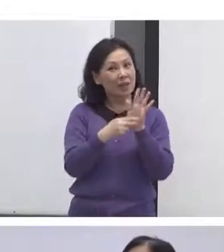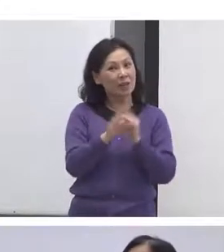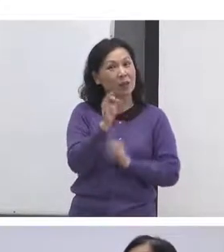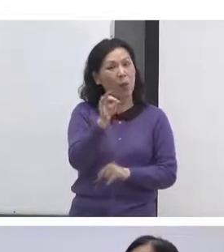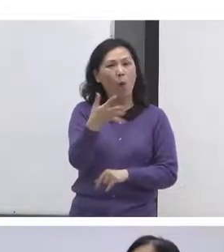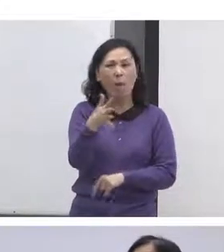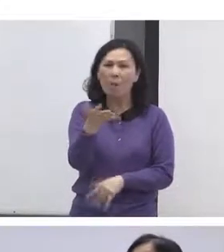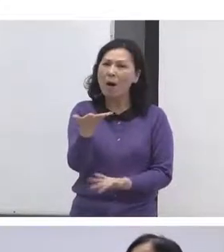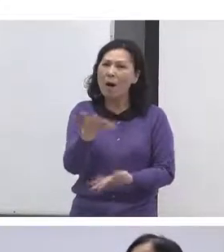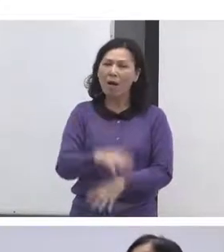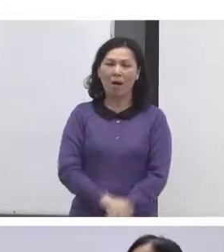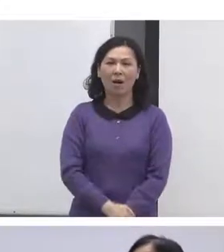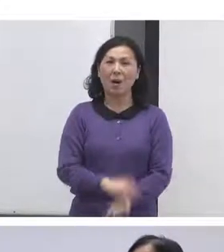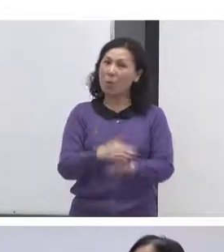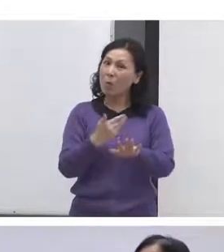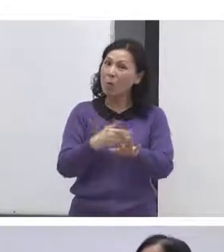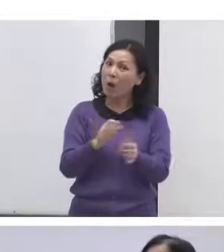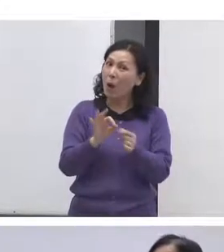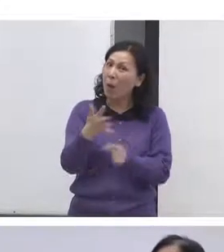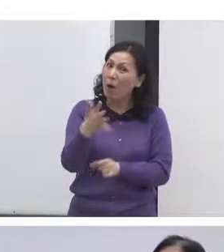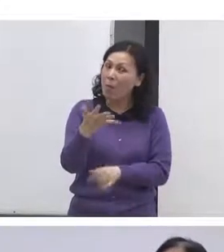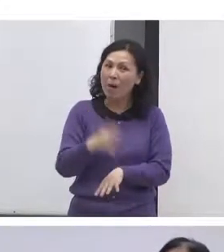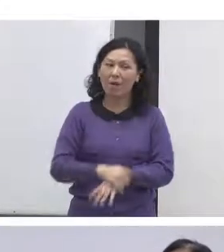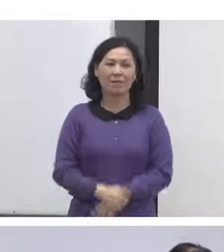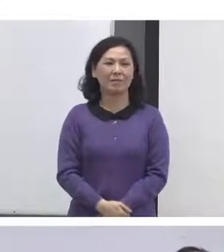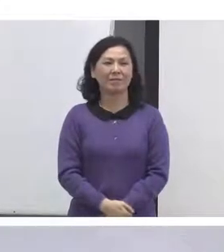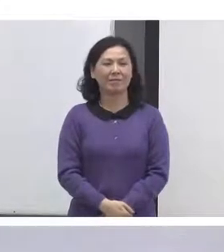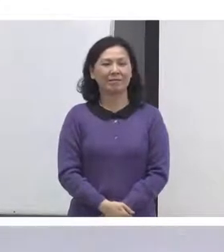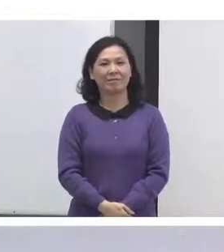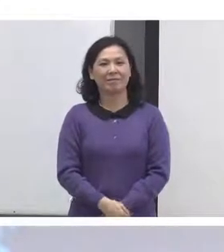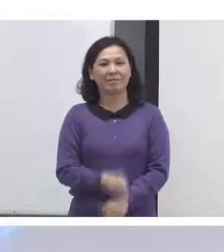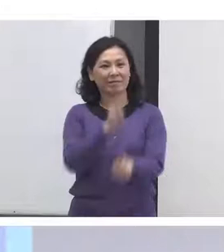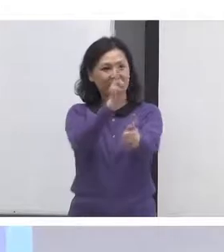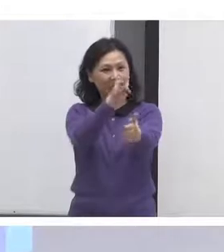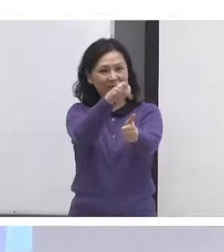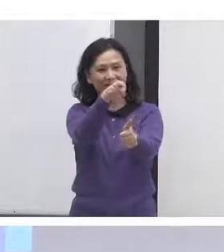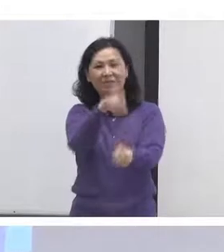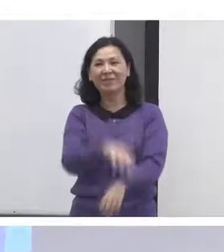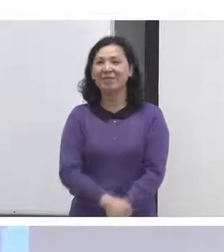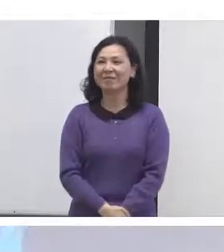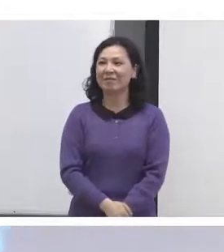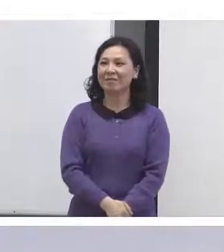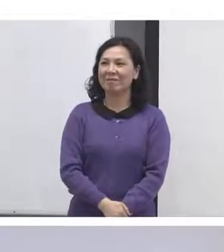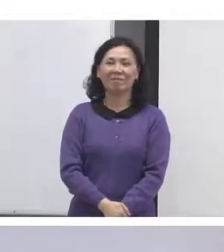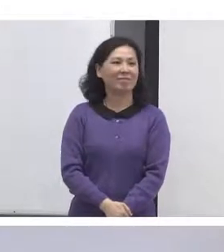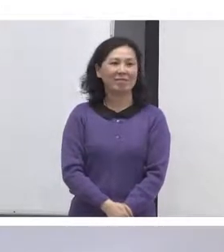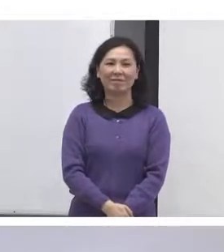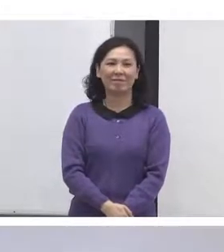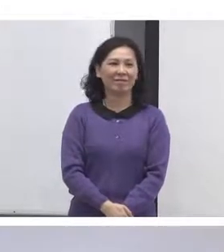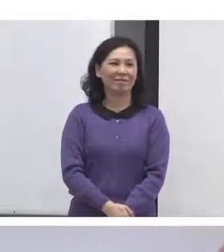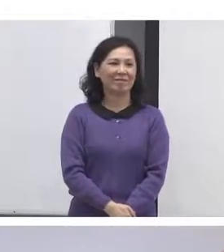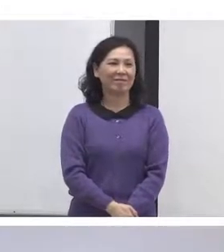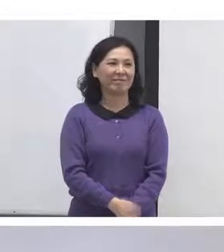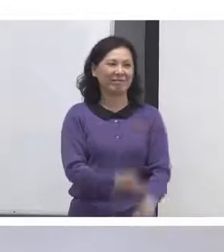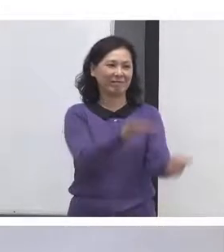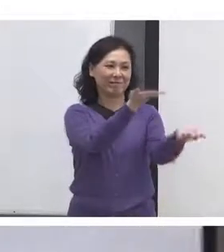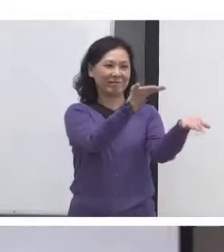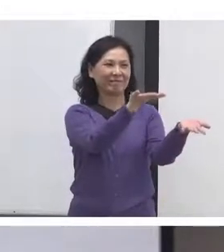的理由，贝斯要不要讲一下 ？Tumi。好，来，